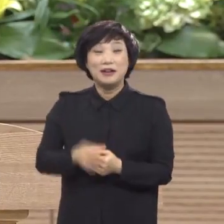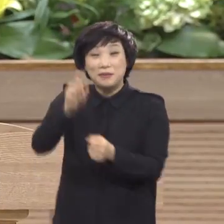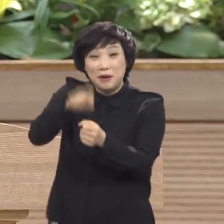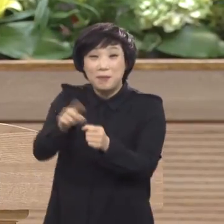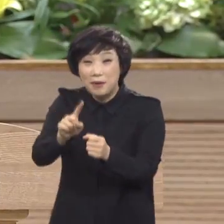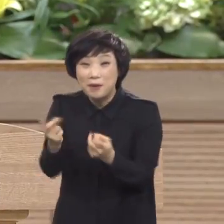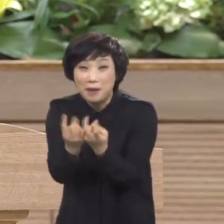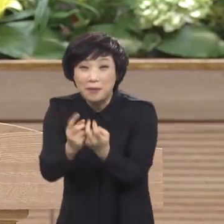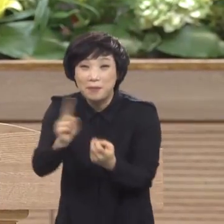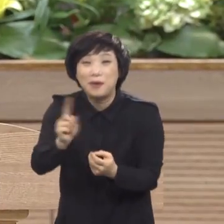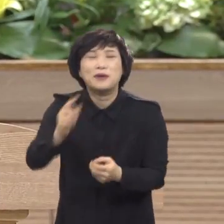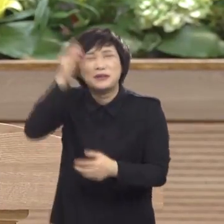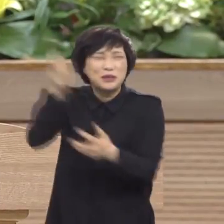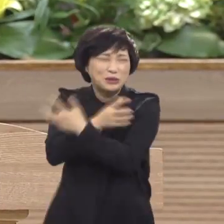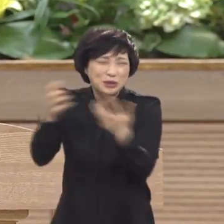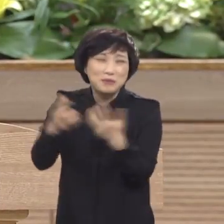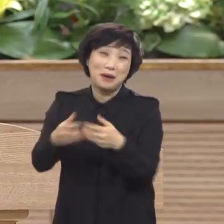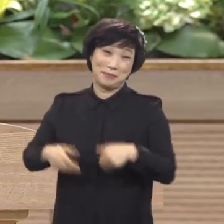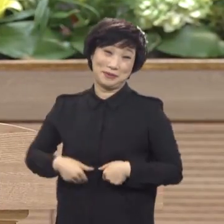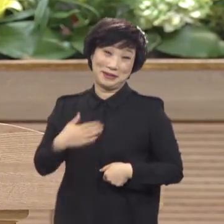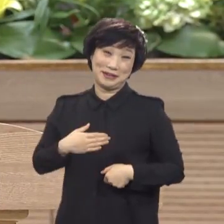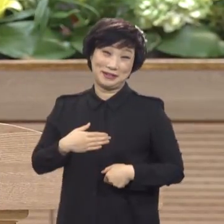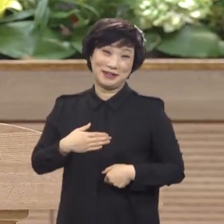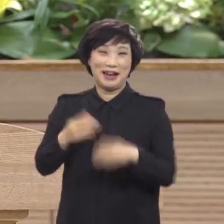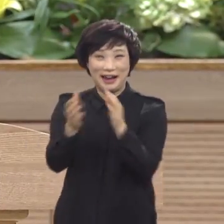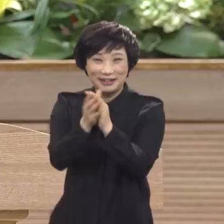그러려면 성령이 충만해야 된다.